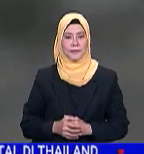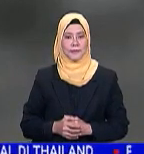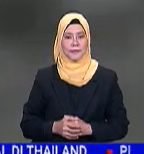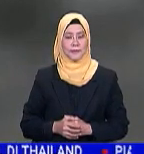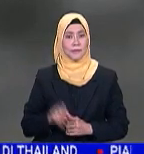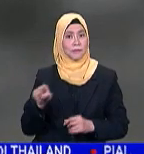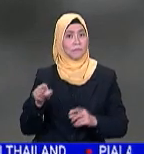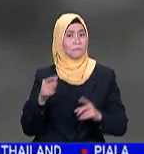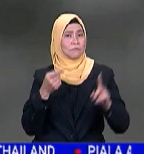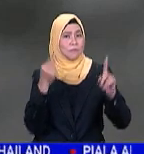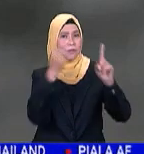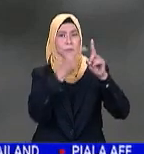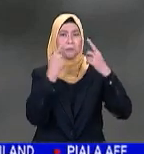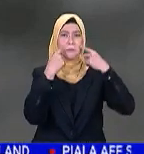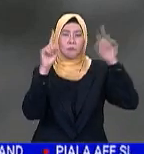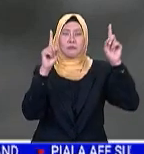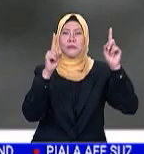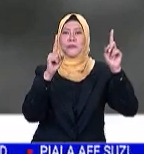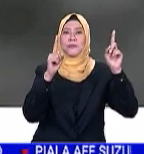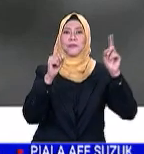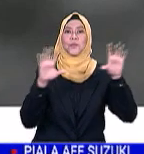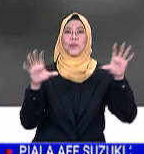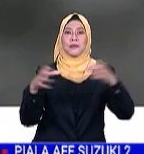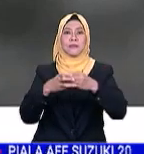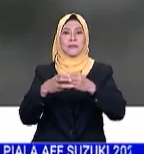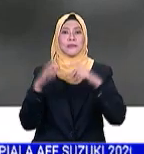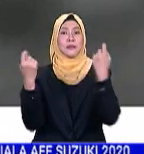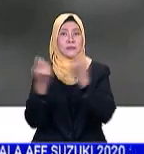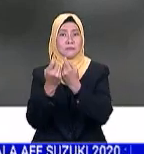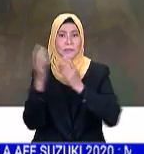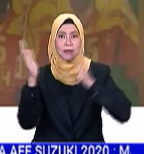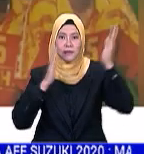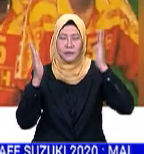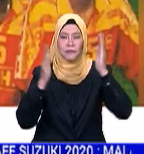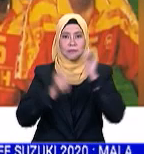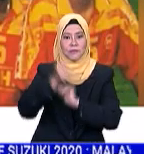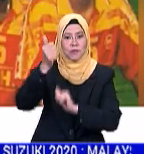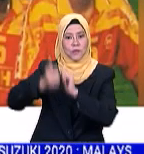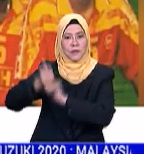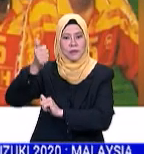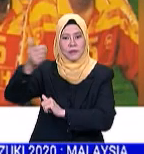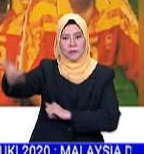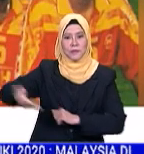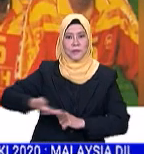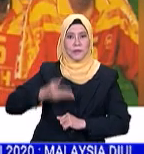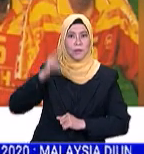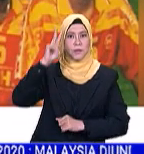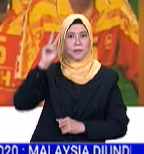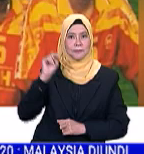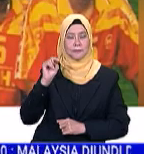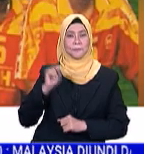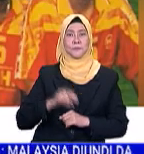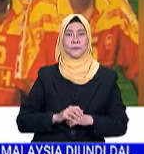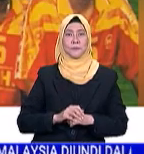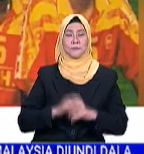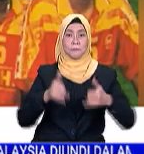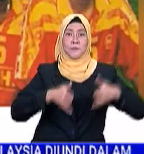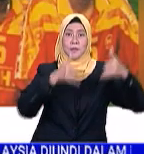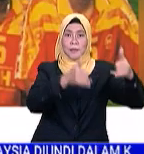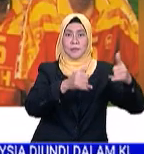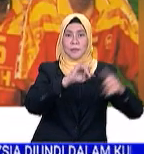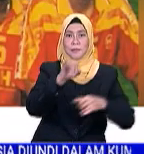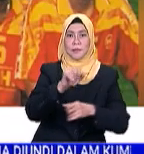Antara pencapaian terbaik mendiang bersama pasukan kebangsaan adalah menjadi juara kejohanan jemputan Vietnam, Piala Jakarta